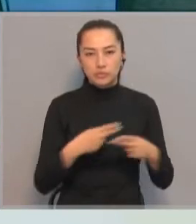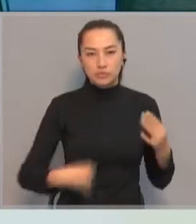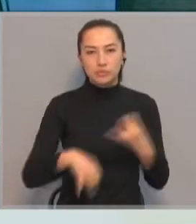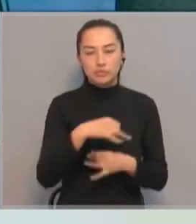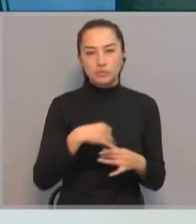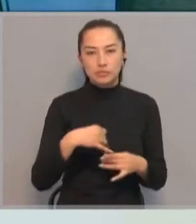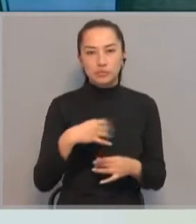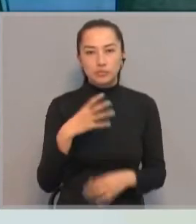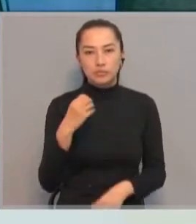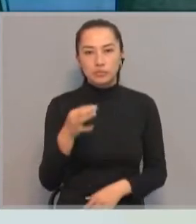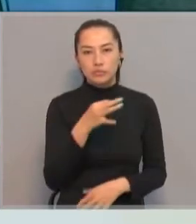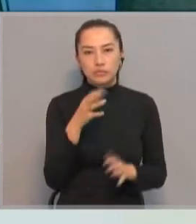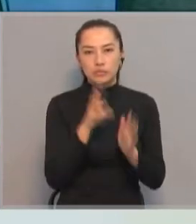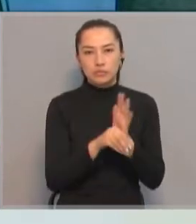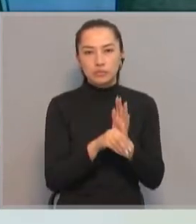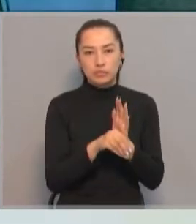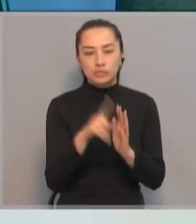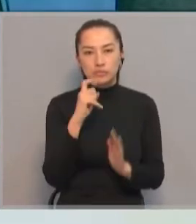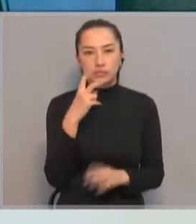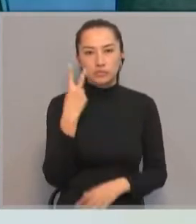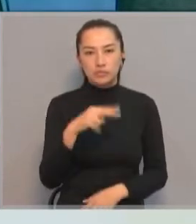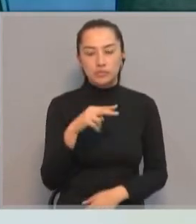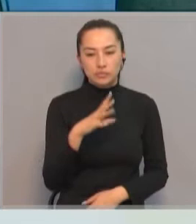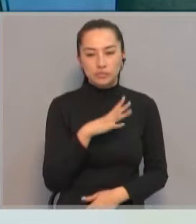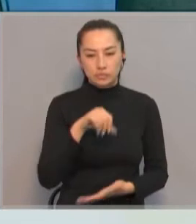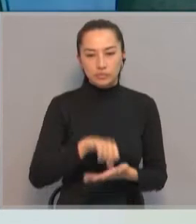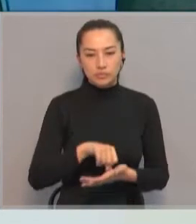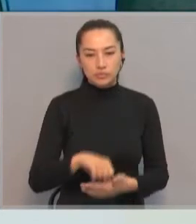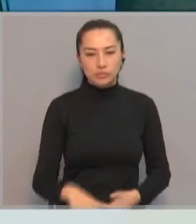шараға облыстағы колледждерден 120 делегат қатысты.